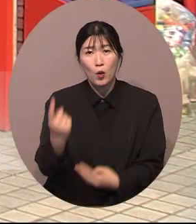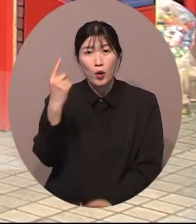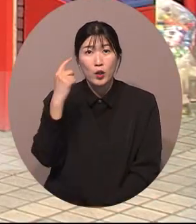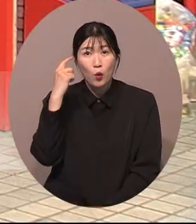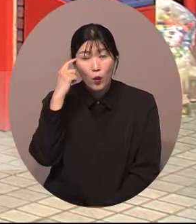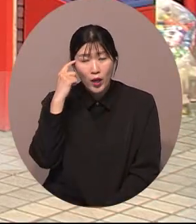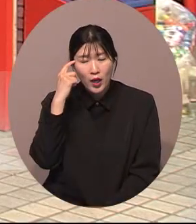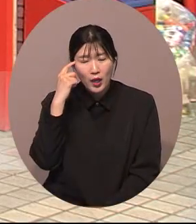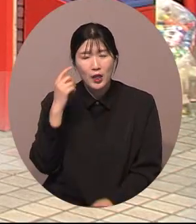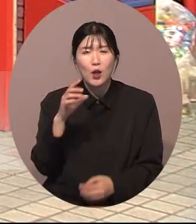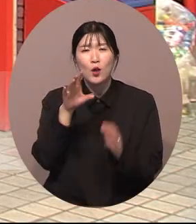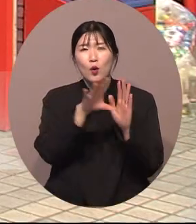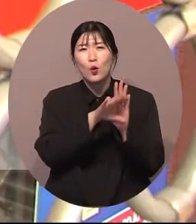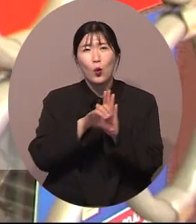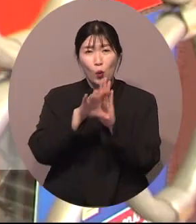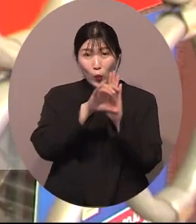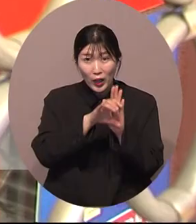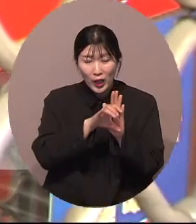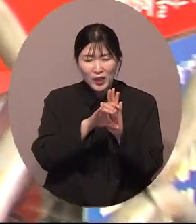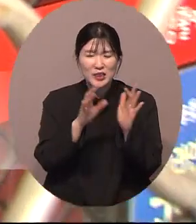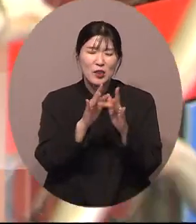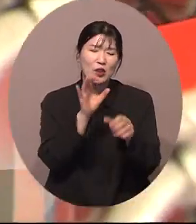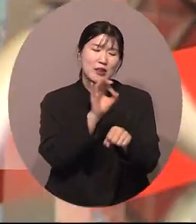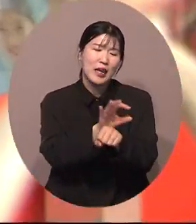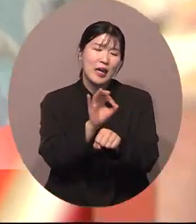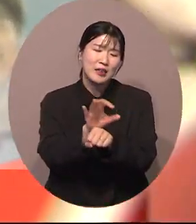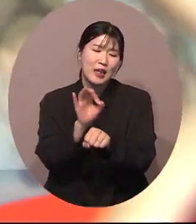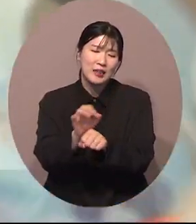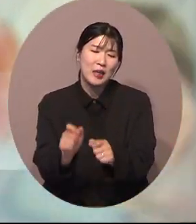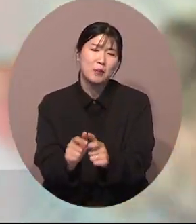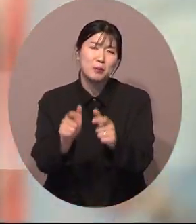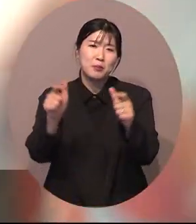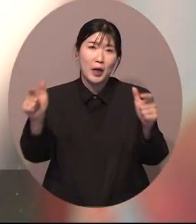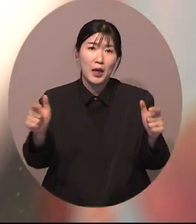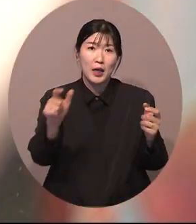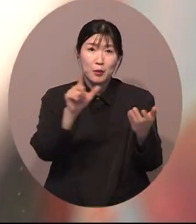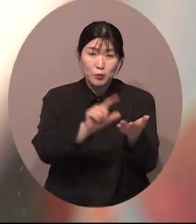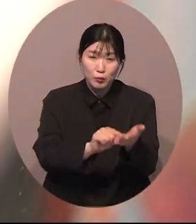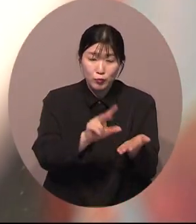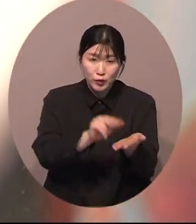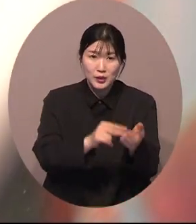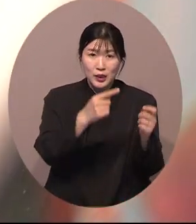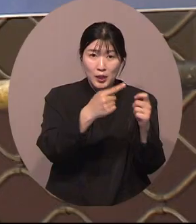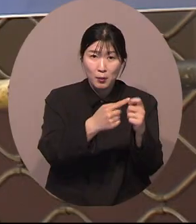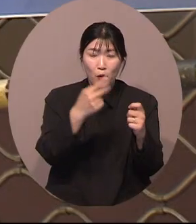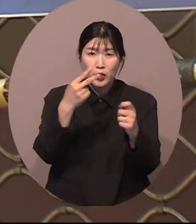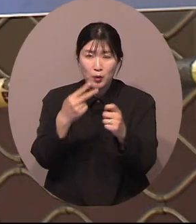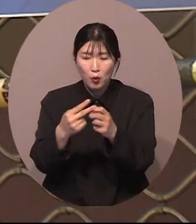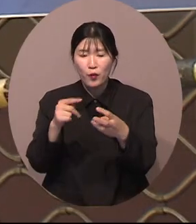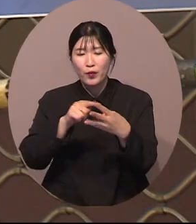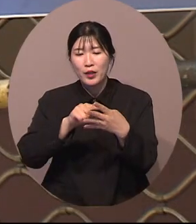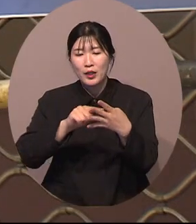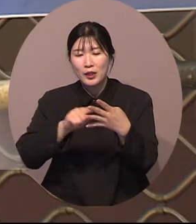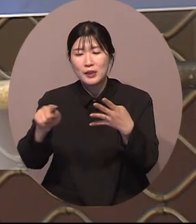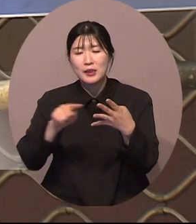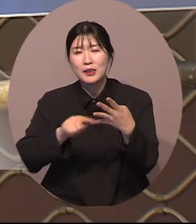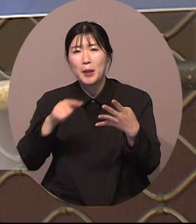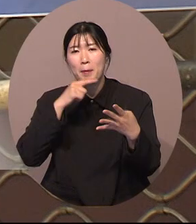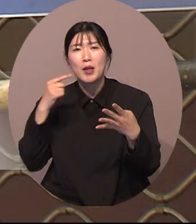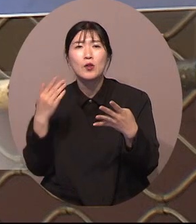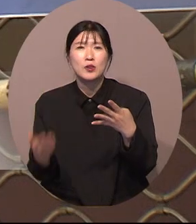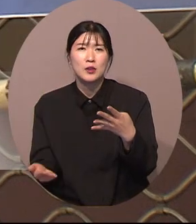확산하면서 대형마트의 격주 일요일 휴무가 논란의 중심에 섰습니다. 대전시는 일부 시민들의